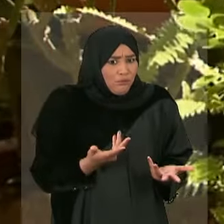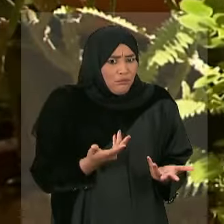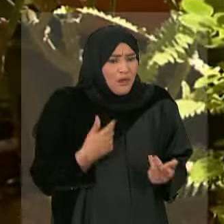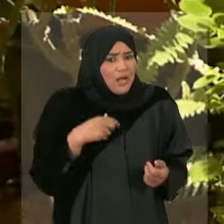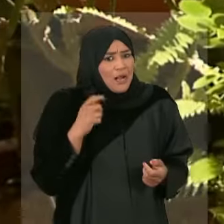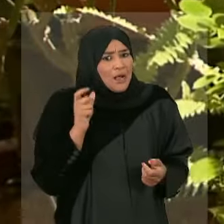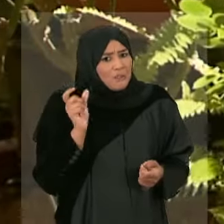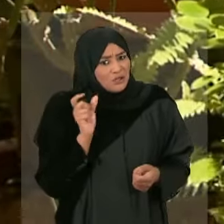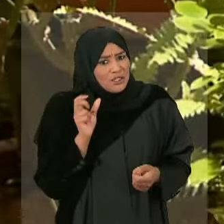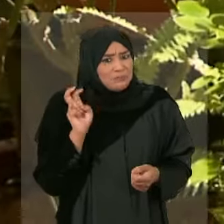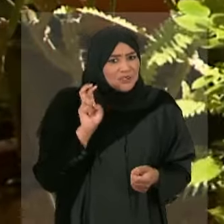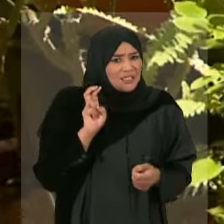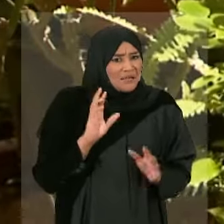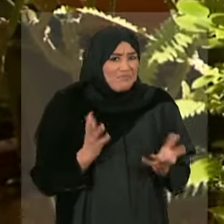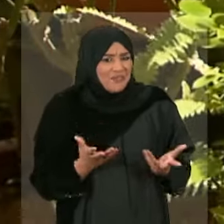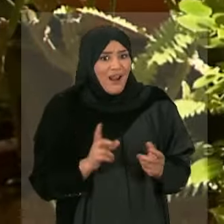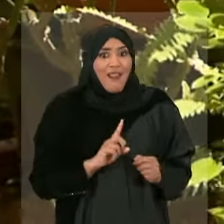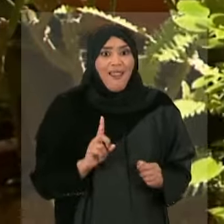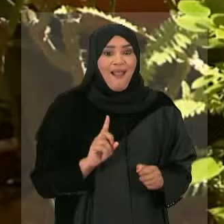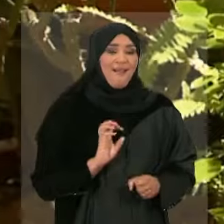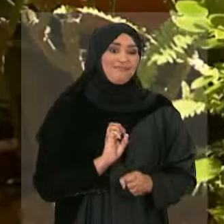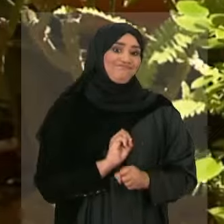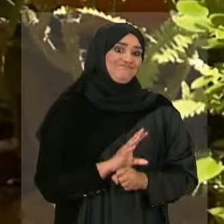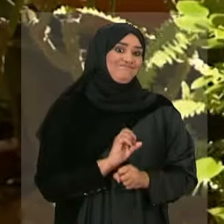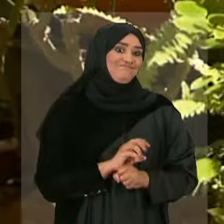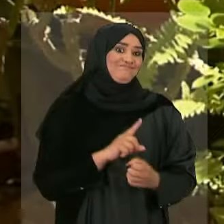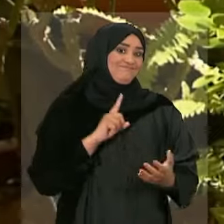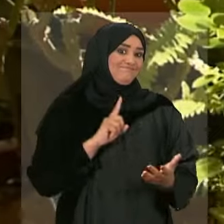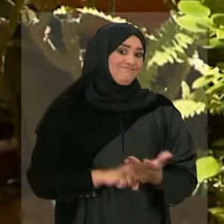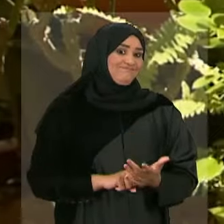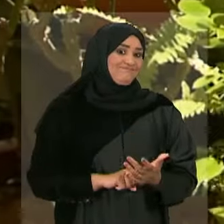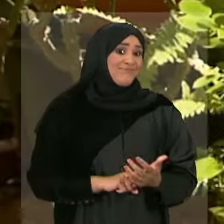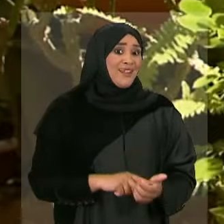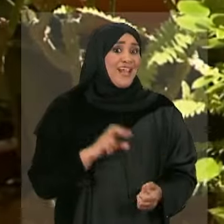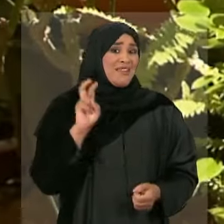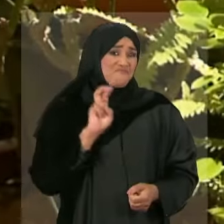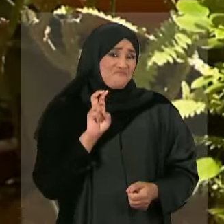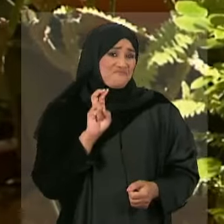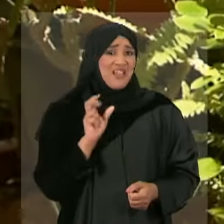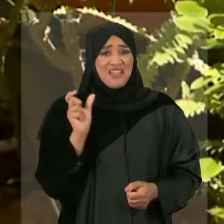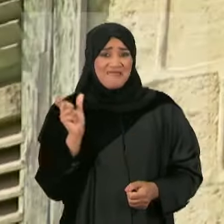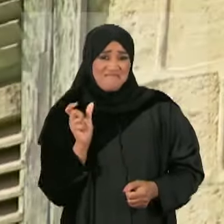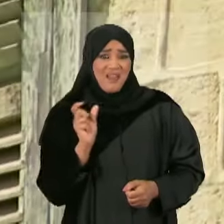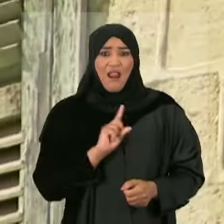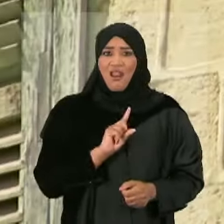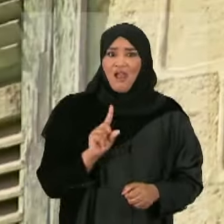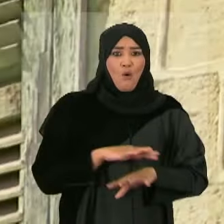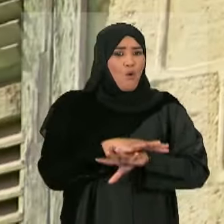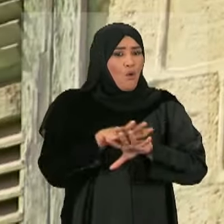هاي مش فيهاش إشي، بس هو عشان بده يربيني يعلمني إنه فيش إشي اسمه إحنا إسلام ومسيحي، إحنا عرب فلسطينية.